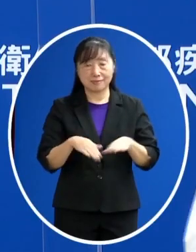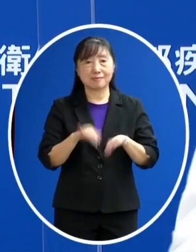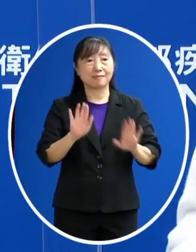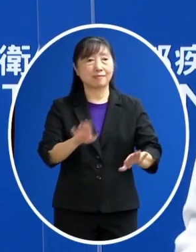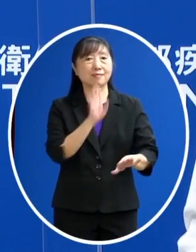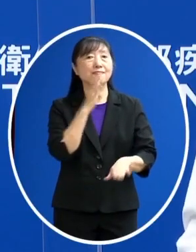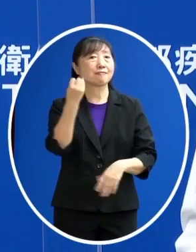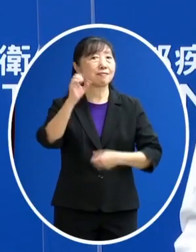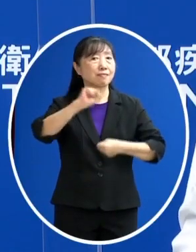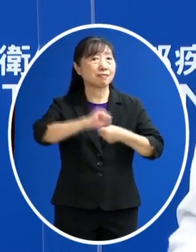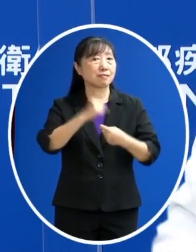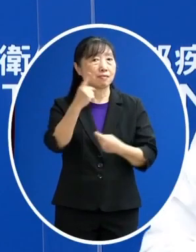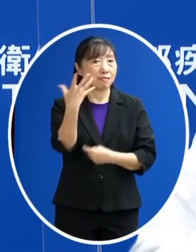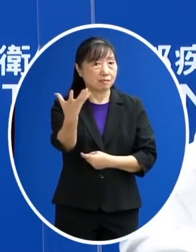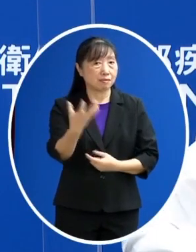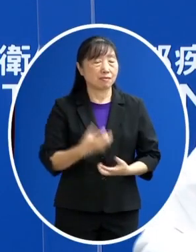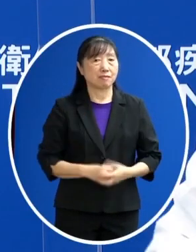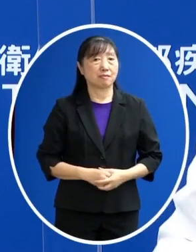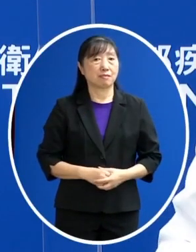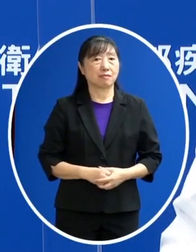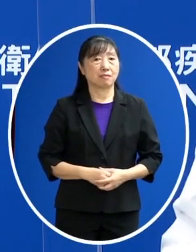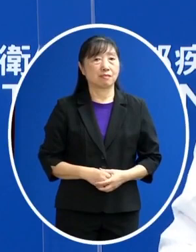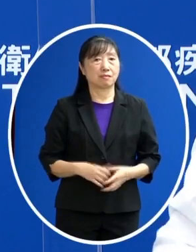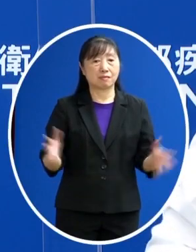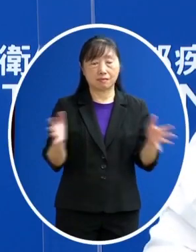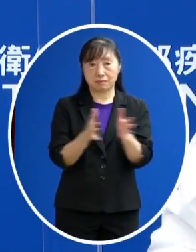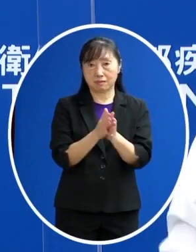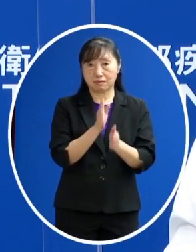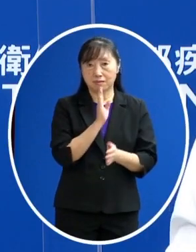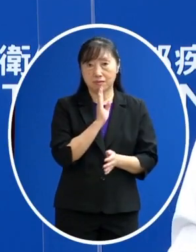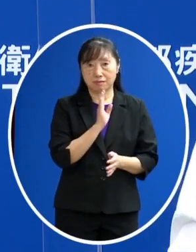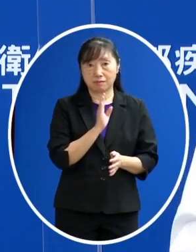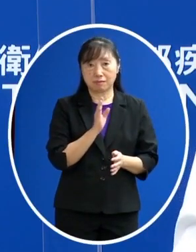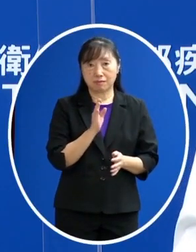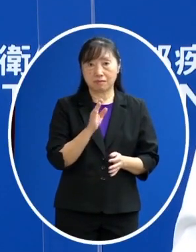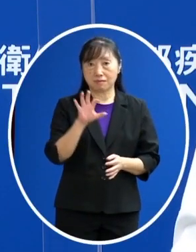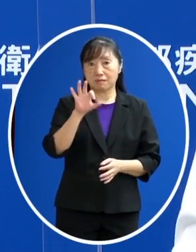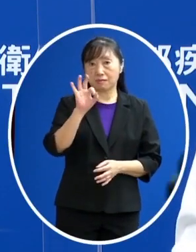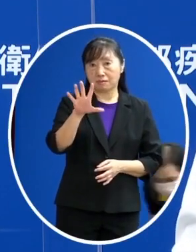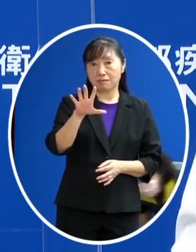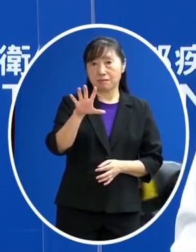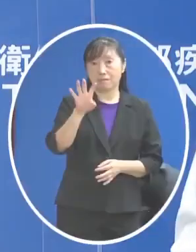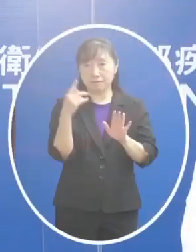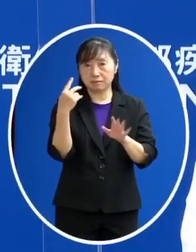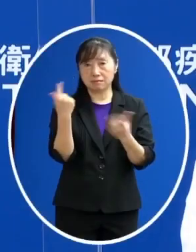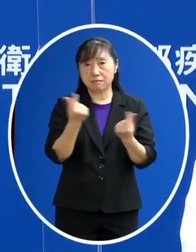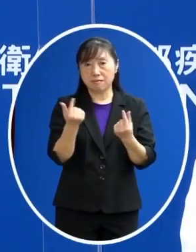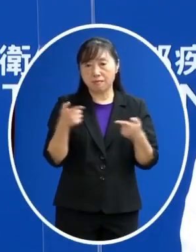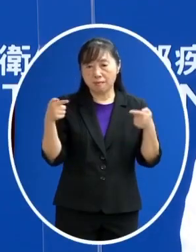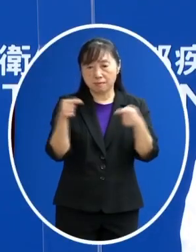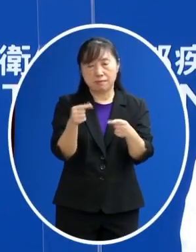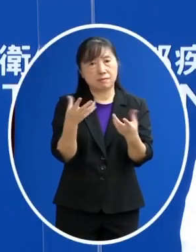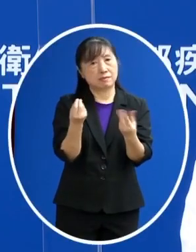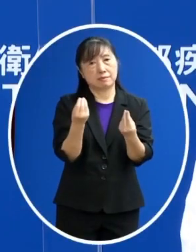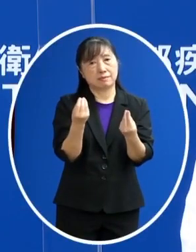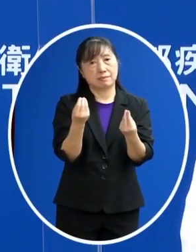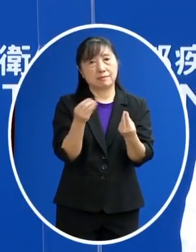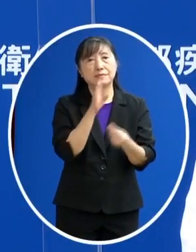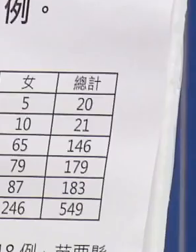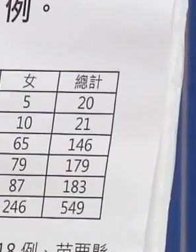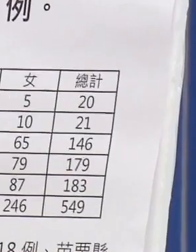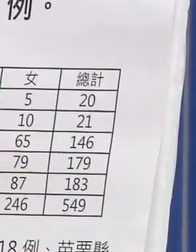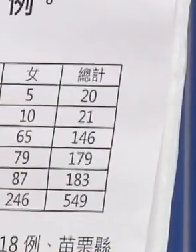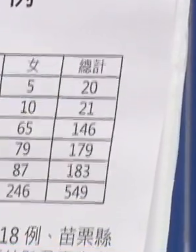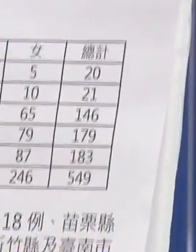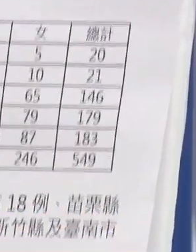因为我们新增的案例比较多，那总共大概有549例。 宣布新增549例个